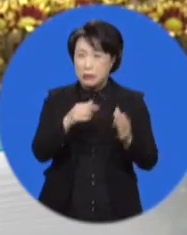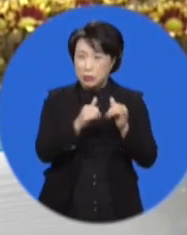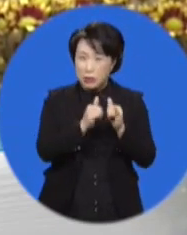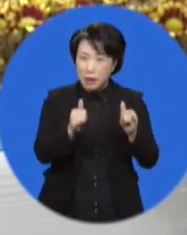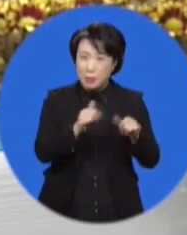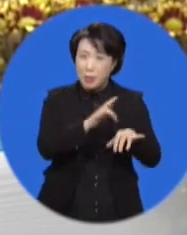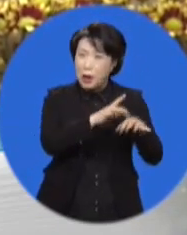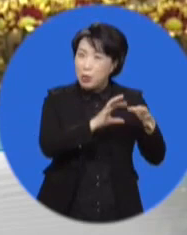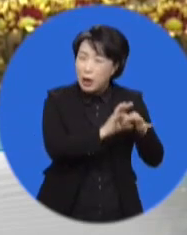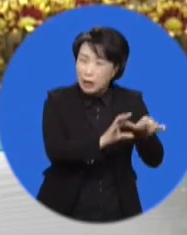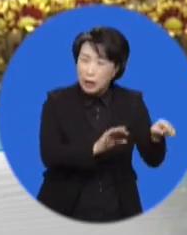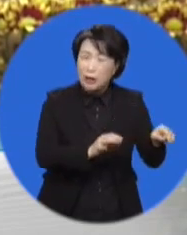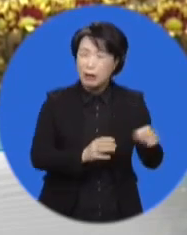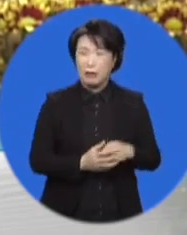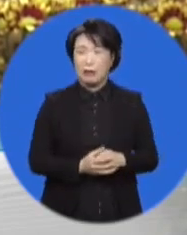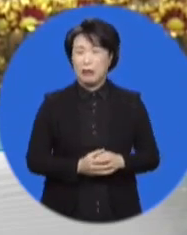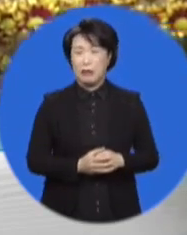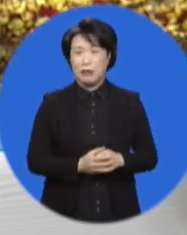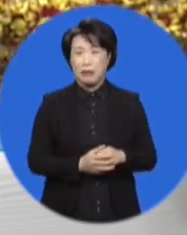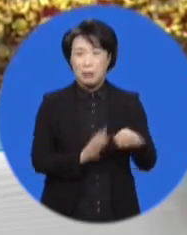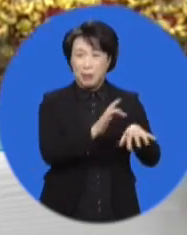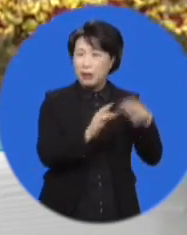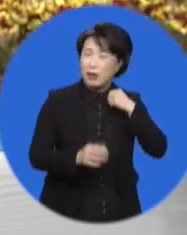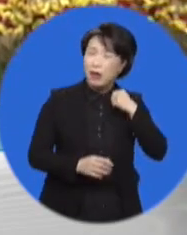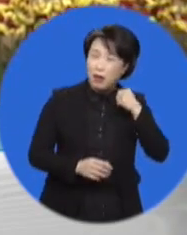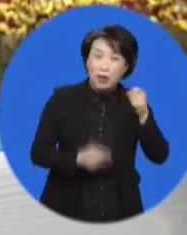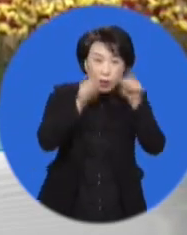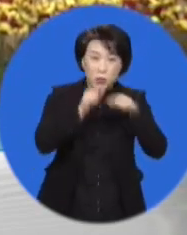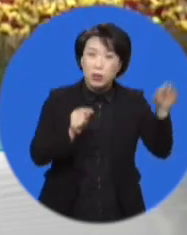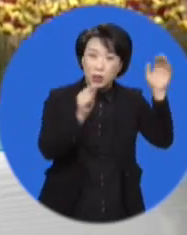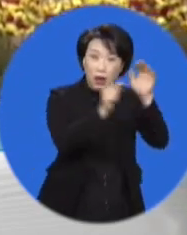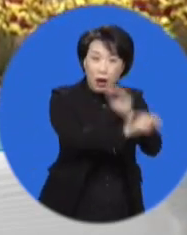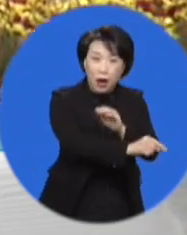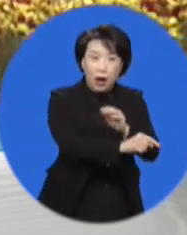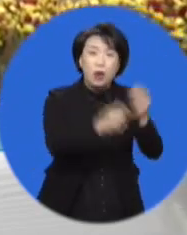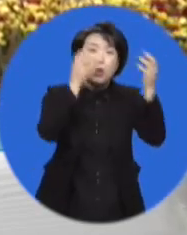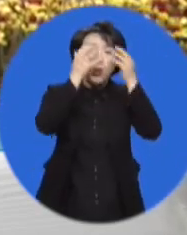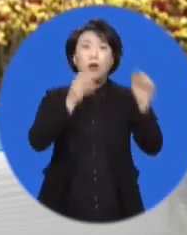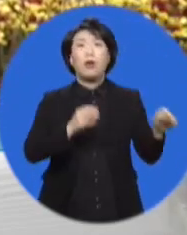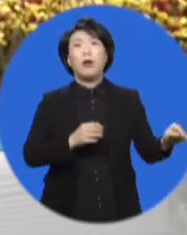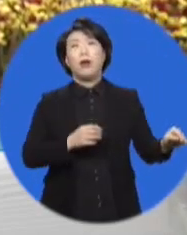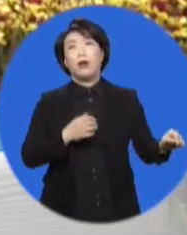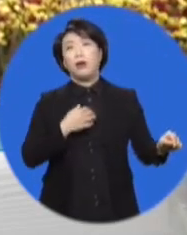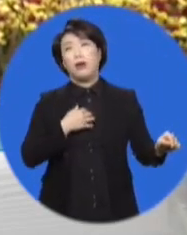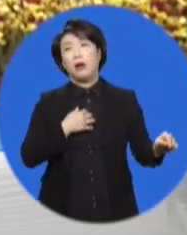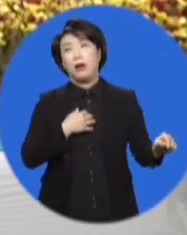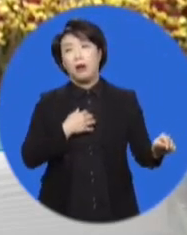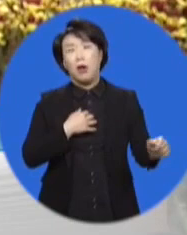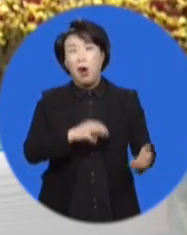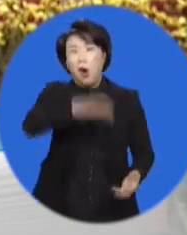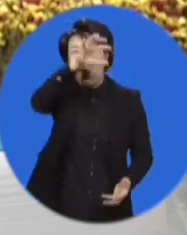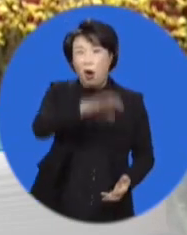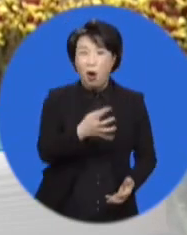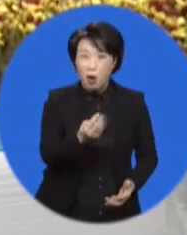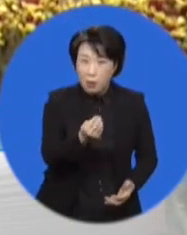자가 마귀에게 속해서 마귀에게 끌려 지옥 가는 자에 당하는 고통이 이